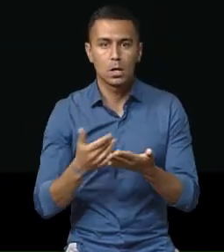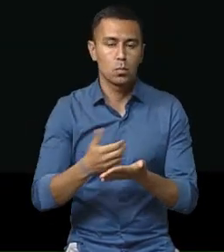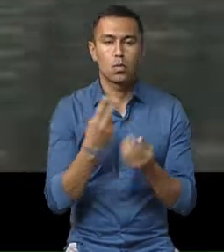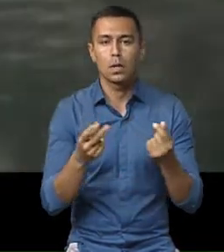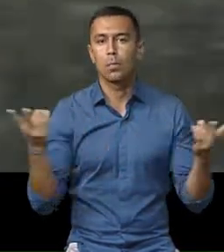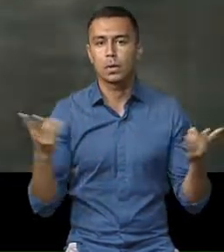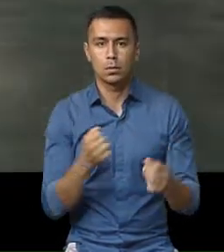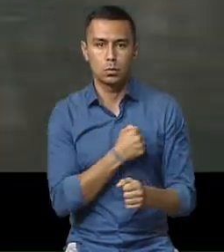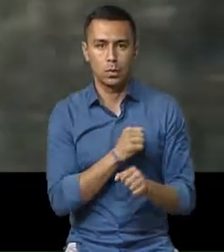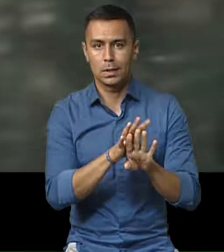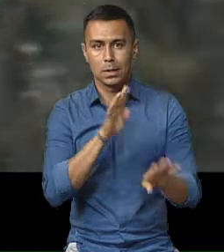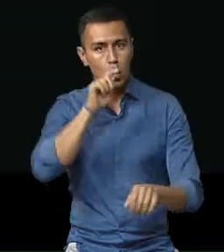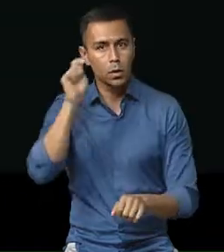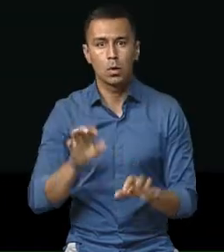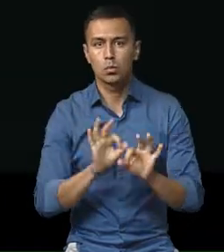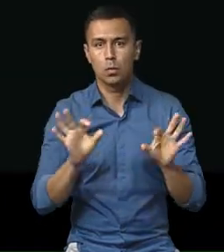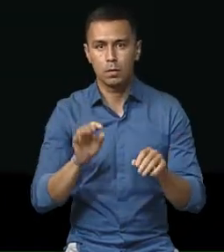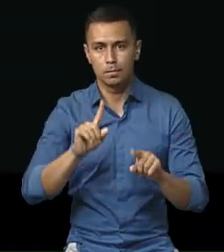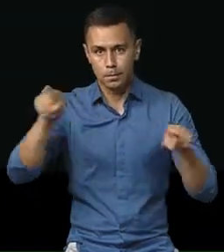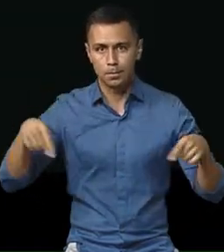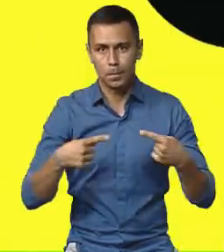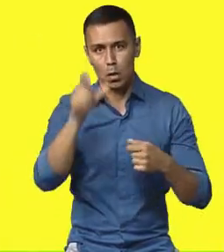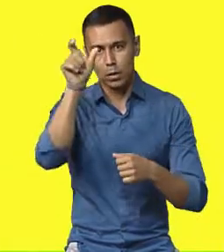на потреби Збройних сил України, розповів Андрій Заєць.